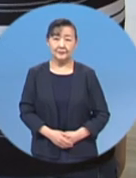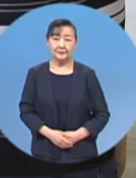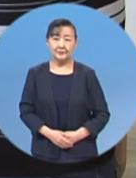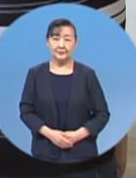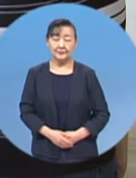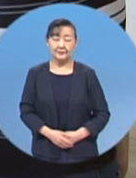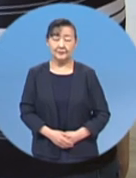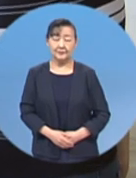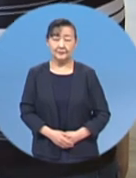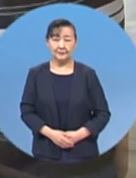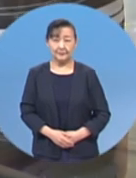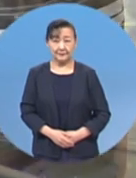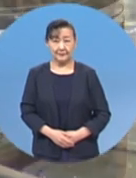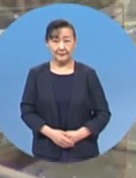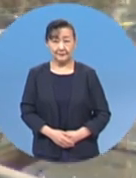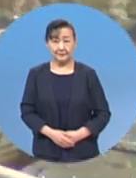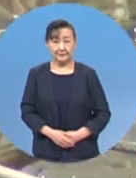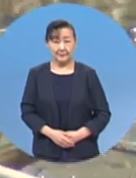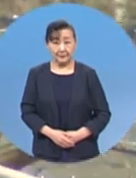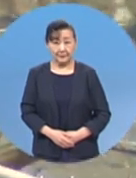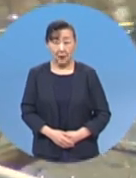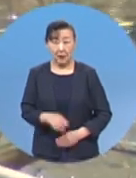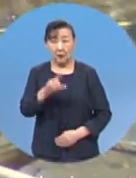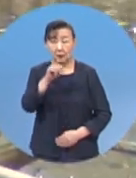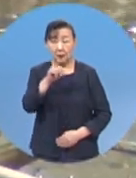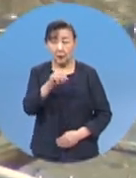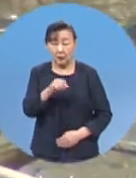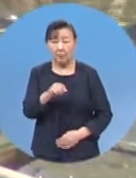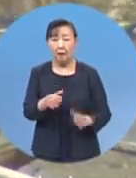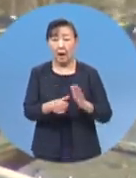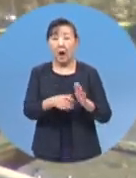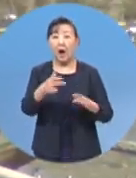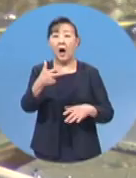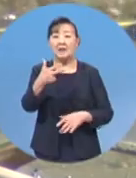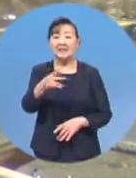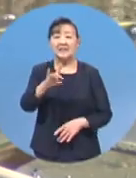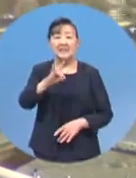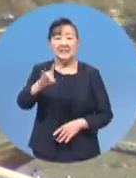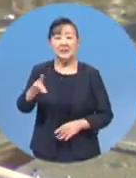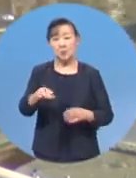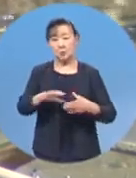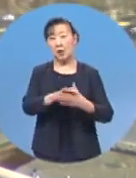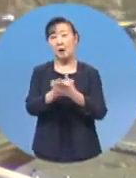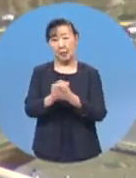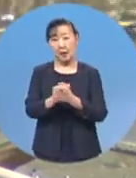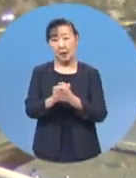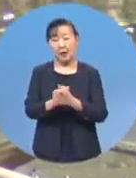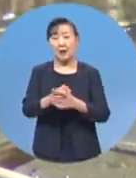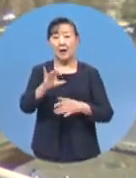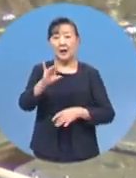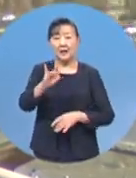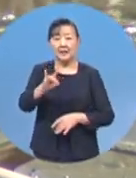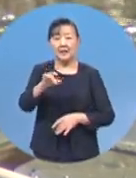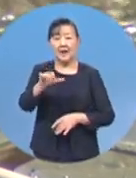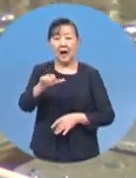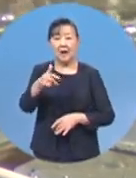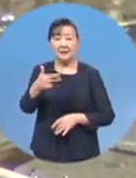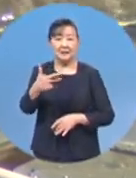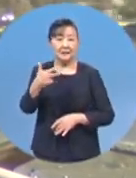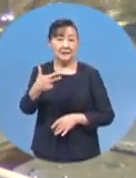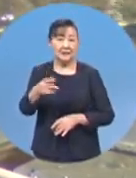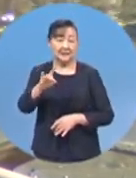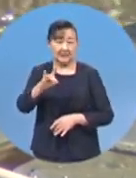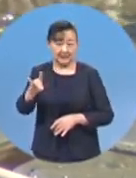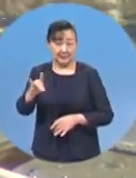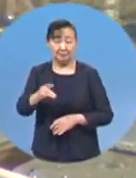はい、この鳥はシギの仲間ですね。 はい、 はい、キアシシギという名前の